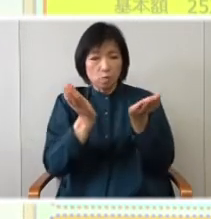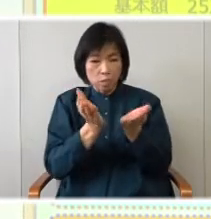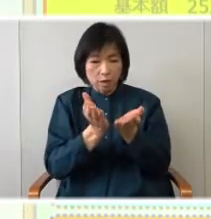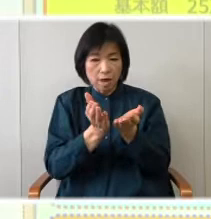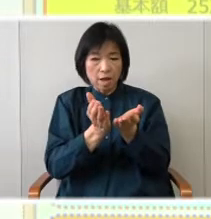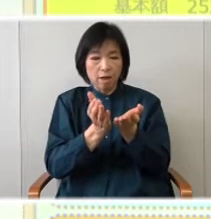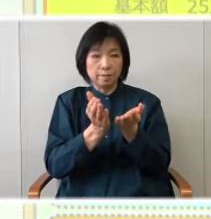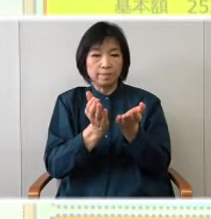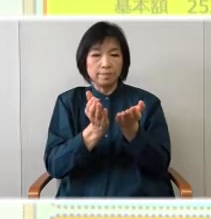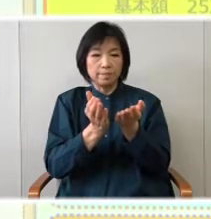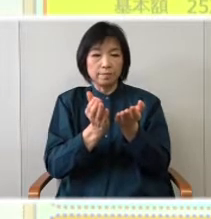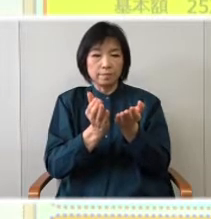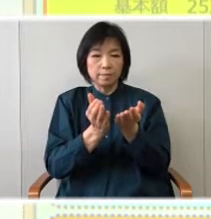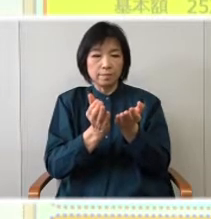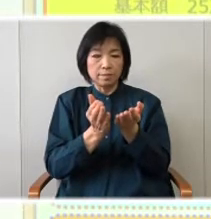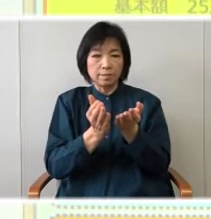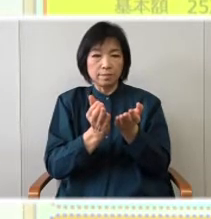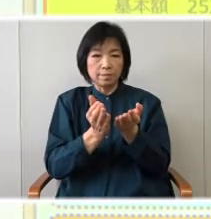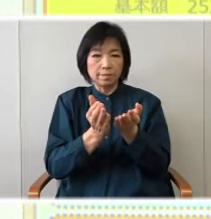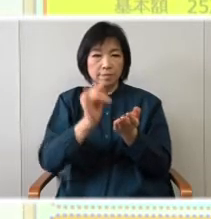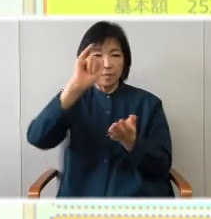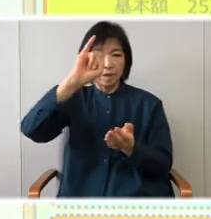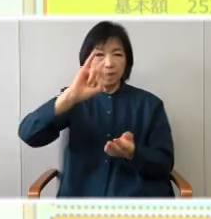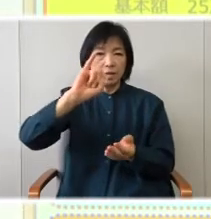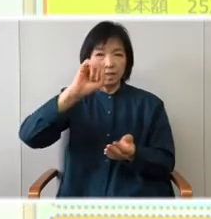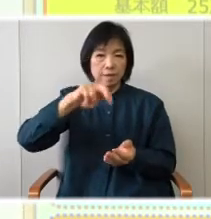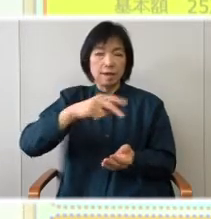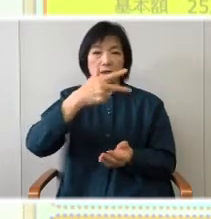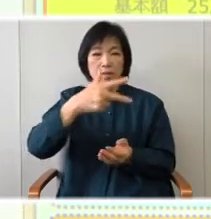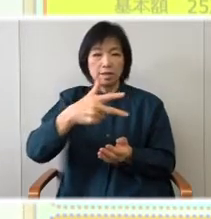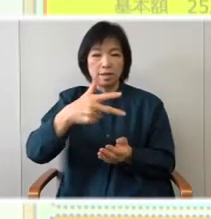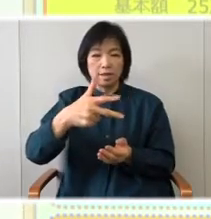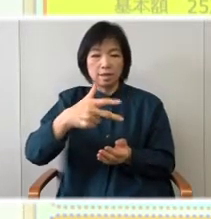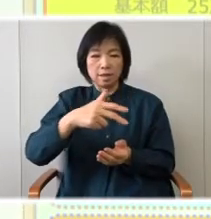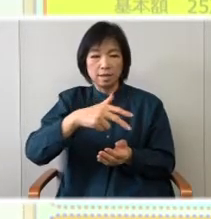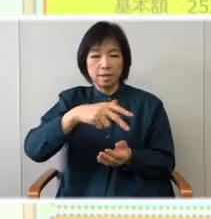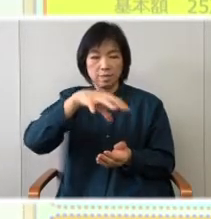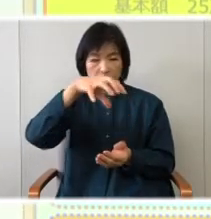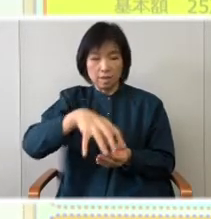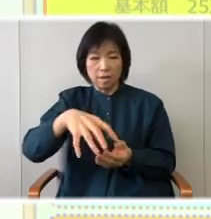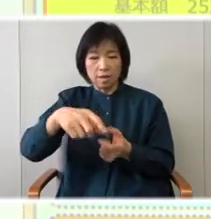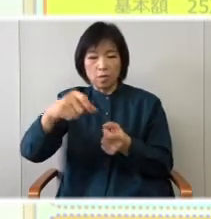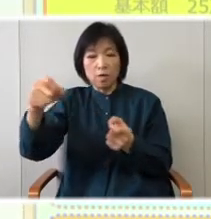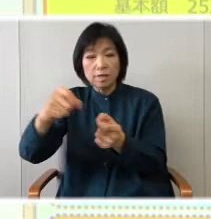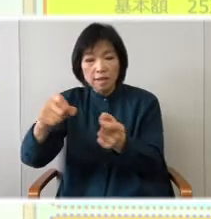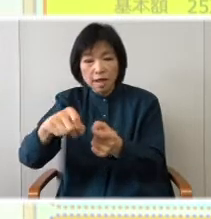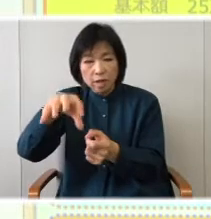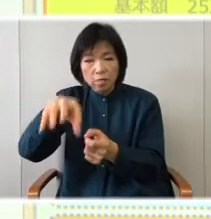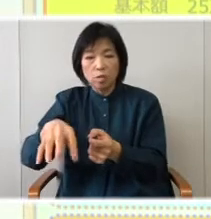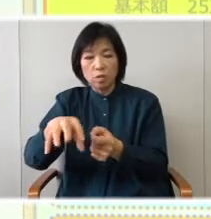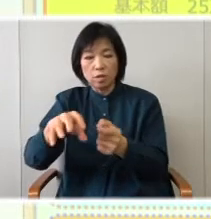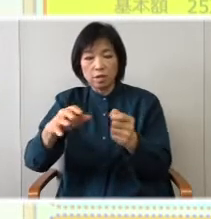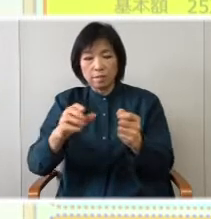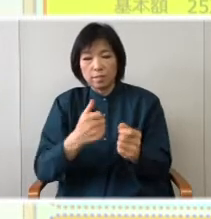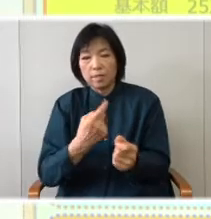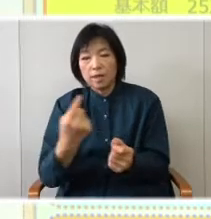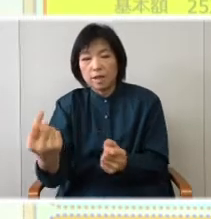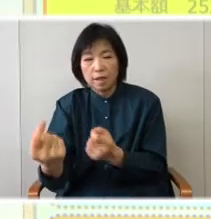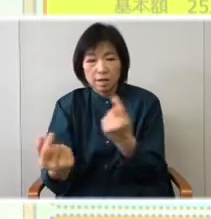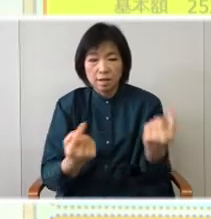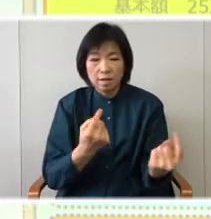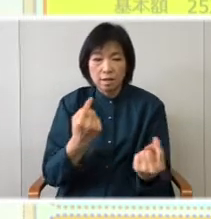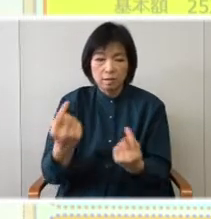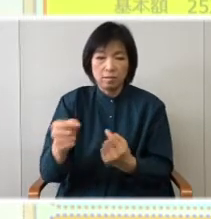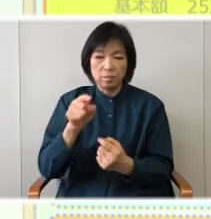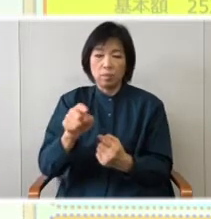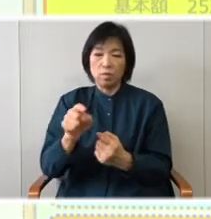とんどの方が周辺の自治体への転出ということでありまして、ここについてやっぱり歯止めをかけなければ